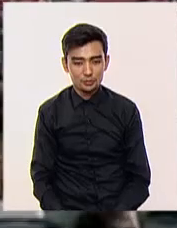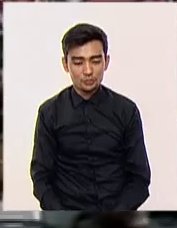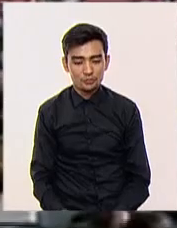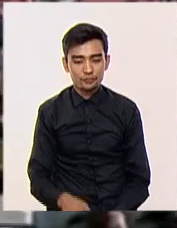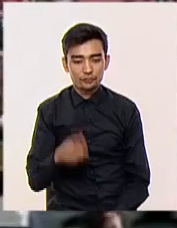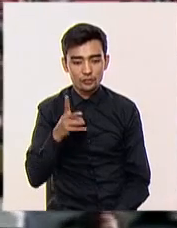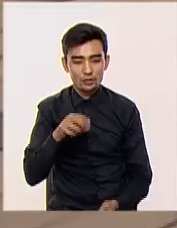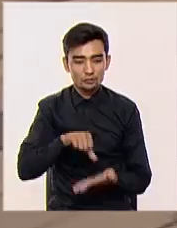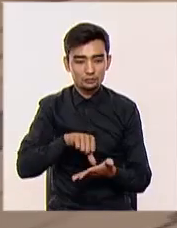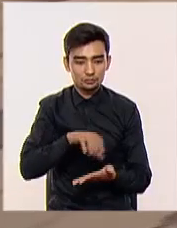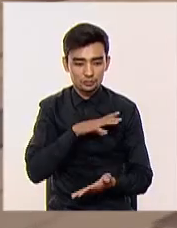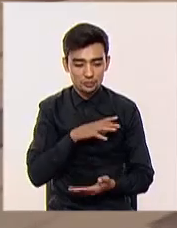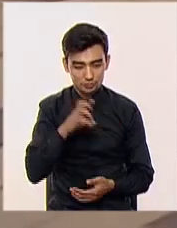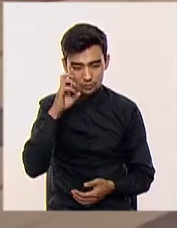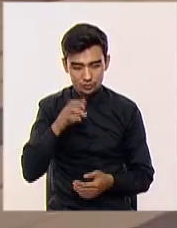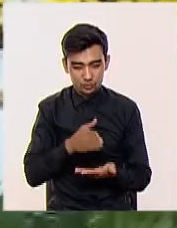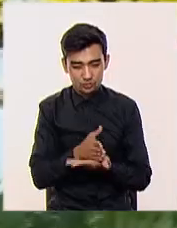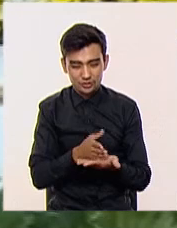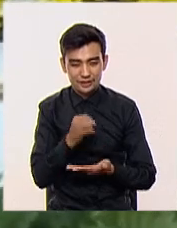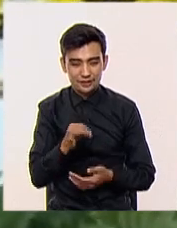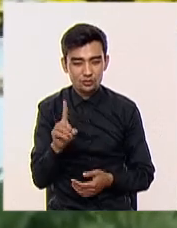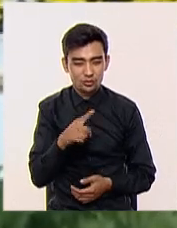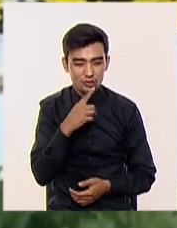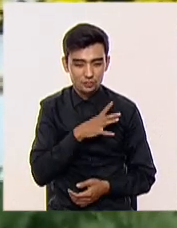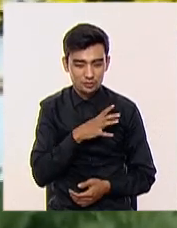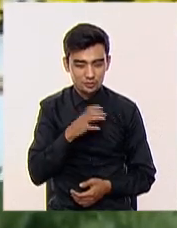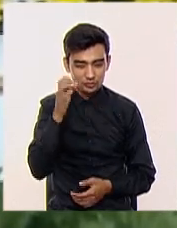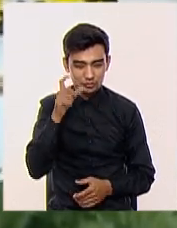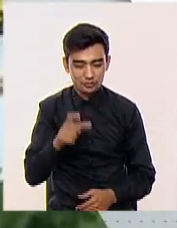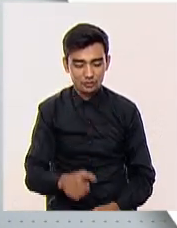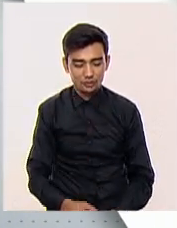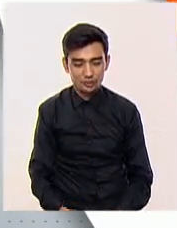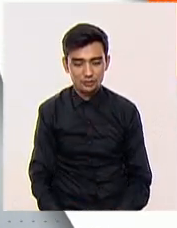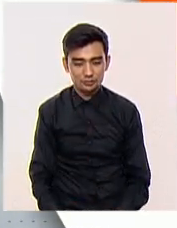Кто присутствовал на богослужении и о чем говорил понтифик?